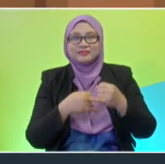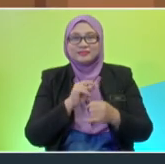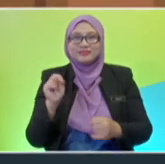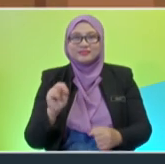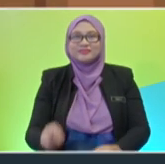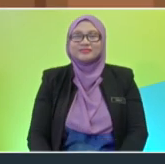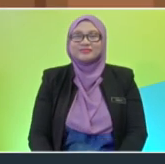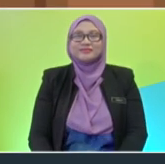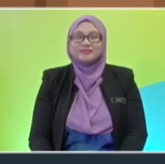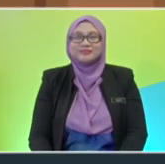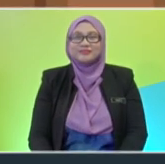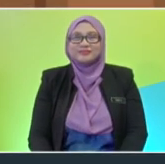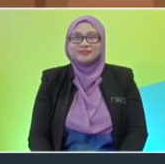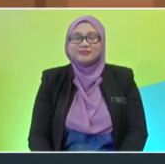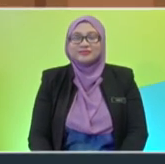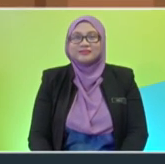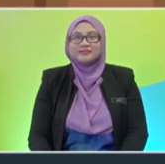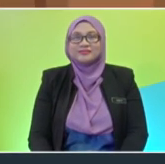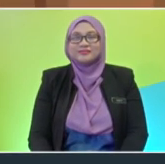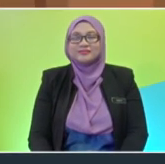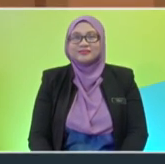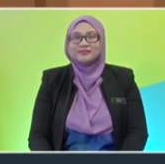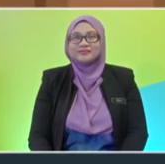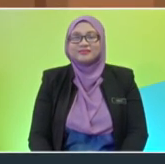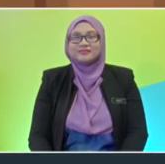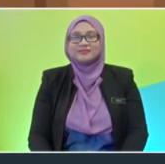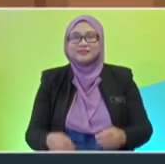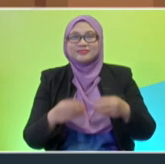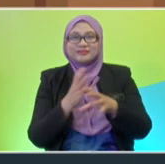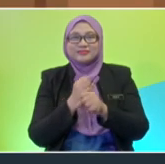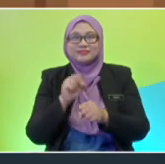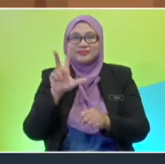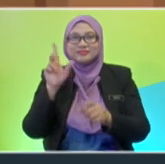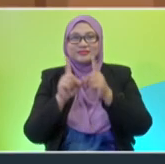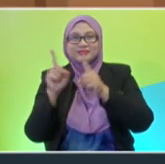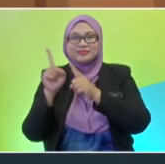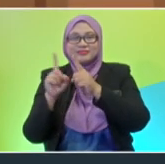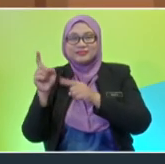peribahasa menarik sekali jadi cukup Berikan tiga tiga